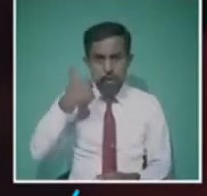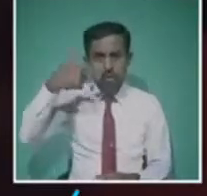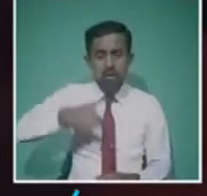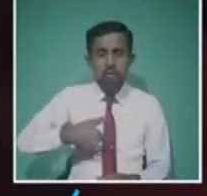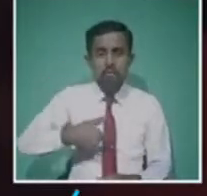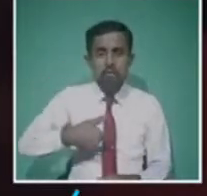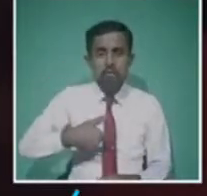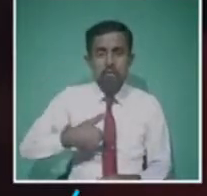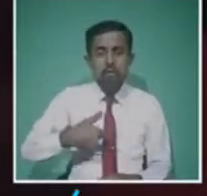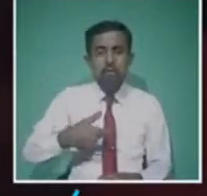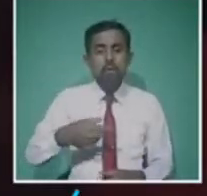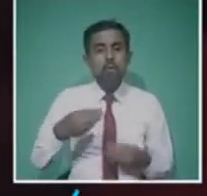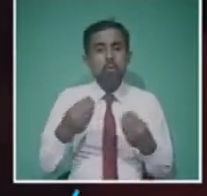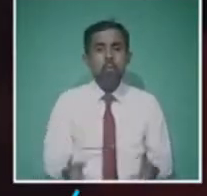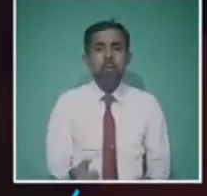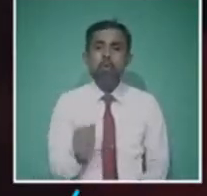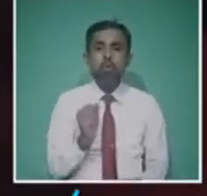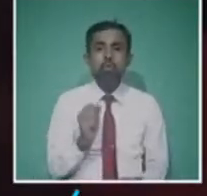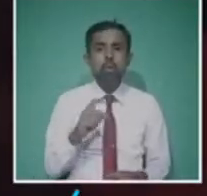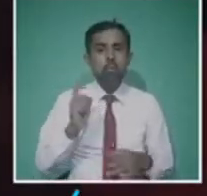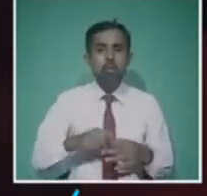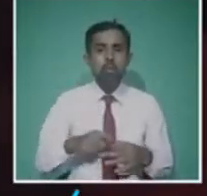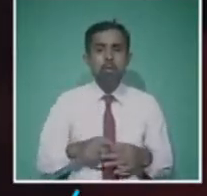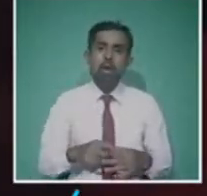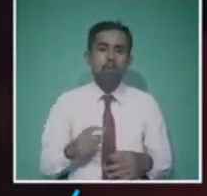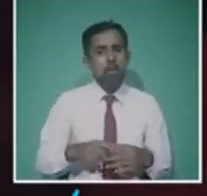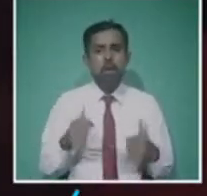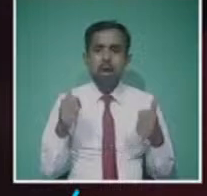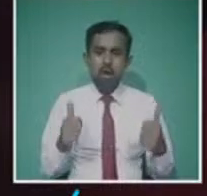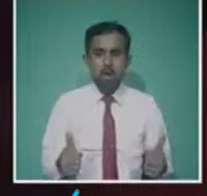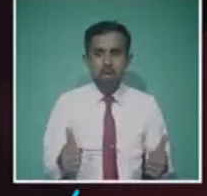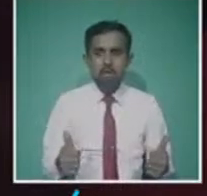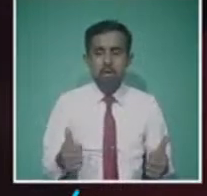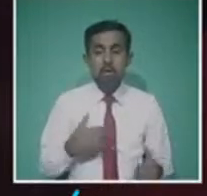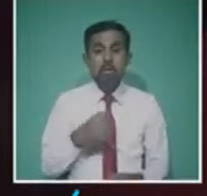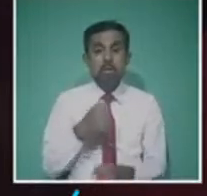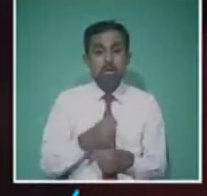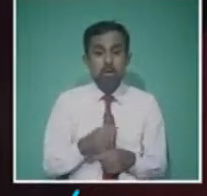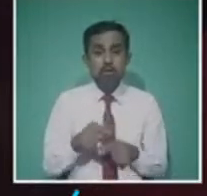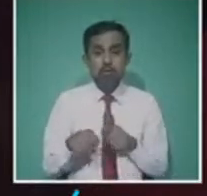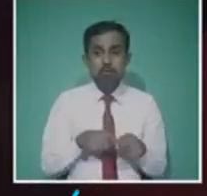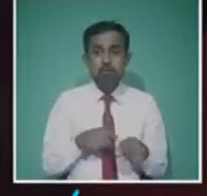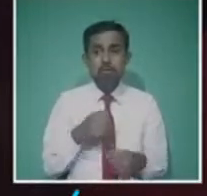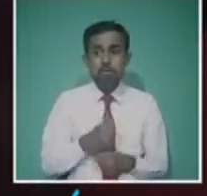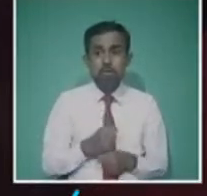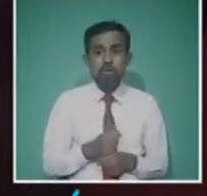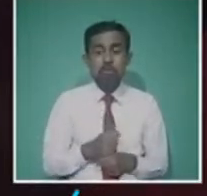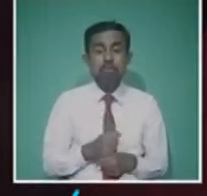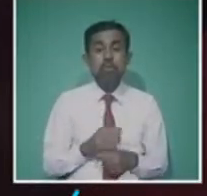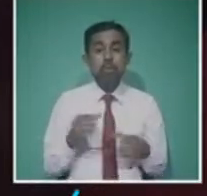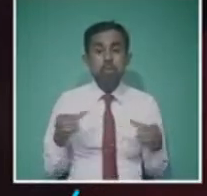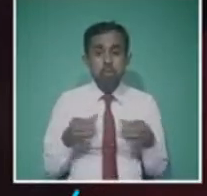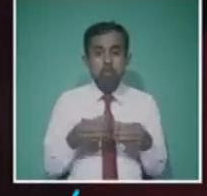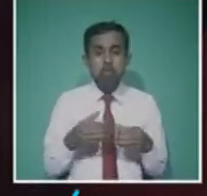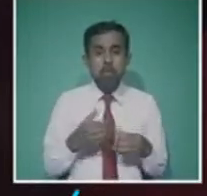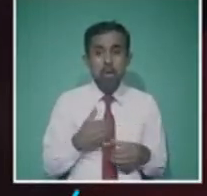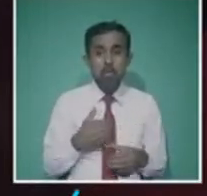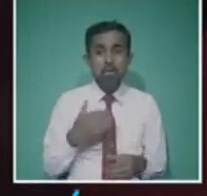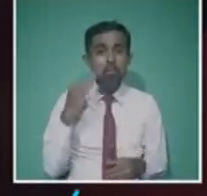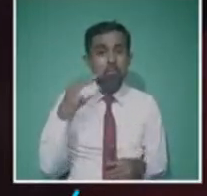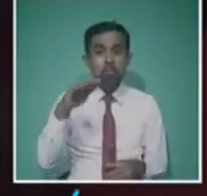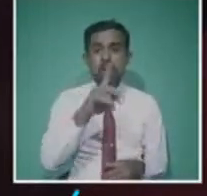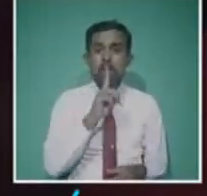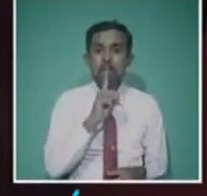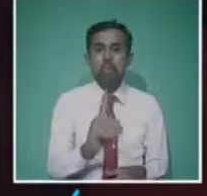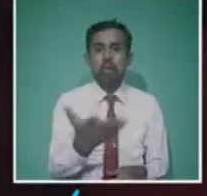කොහොමද ආයතනයක් පාඩු වෙන්නේ කියන ඒ ප්‍රශ්නේ සාධාරණයි නමුත් අපි ආණ්ඩුවක් හැටියට හෝ ආණ්ඩු කරපු පිරිස හැටියට කවදාවත් ජනතාවට